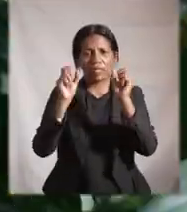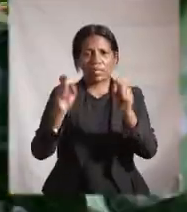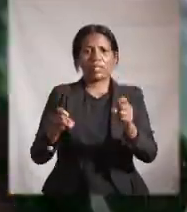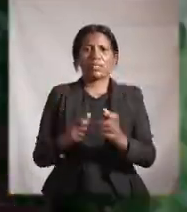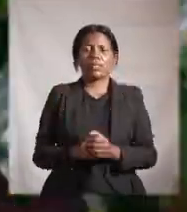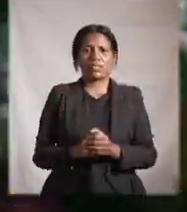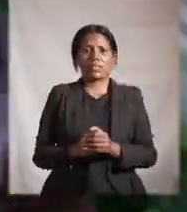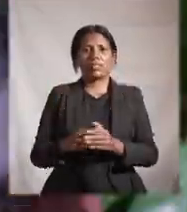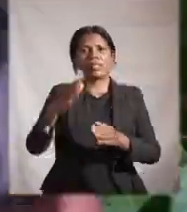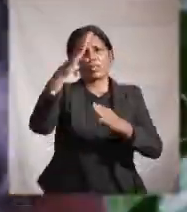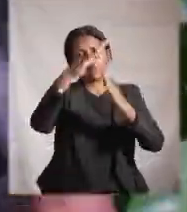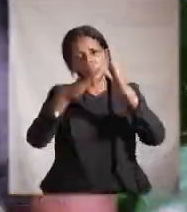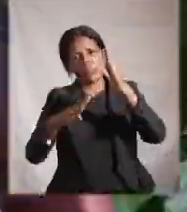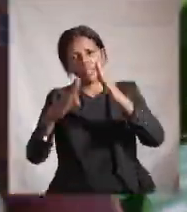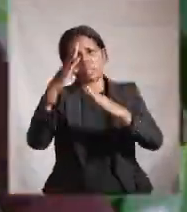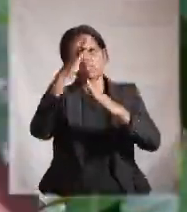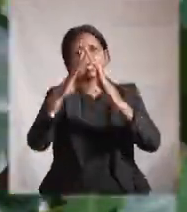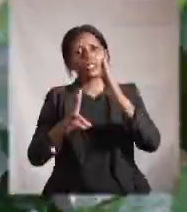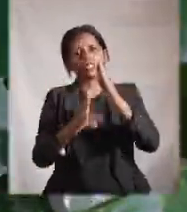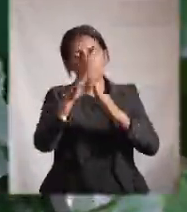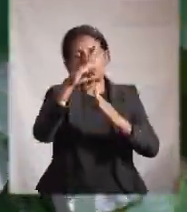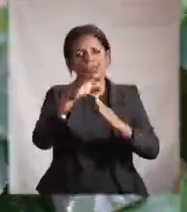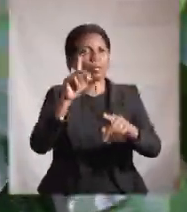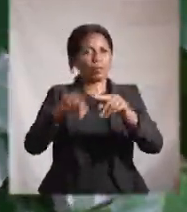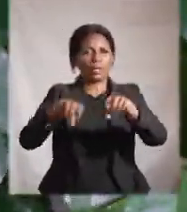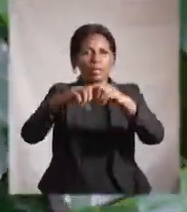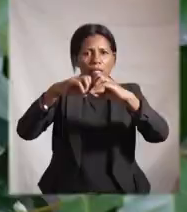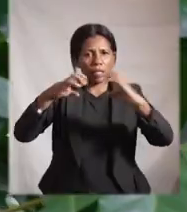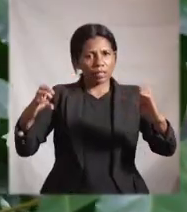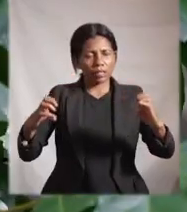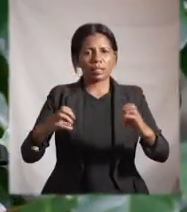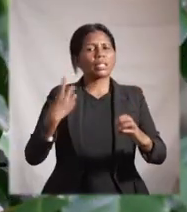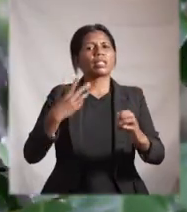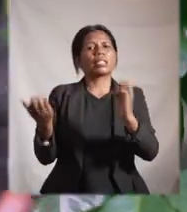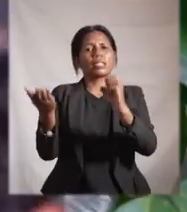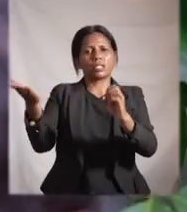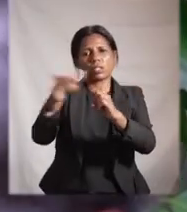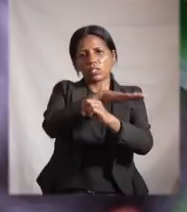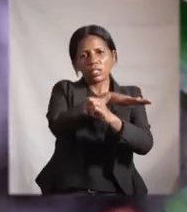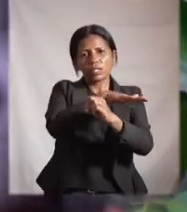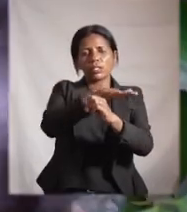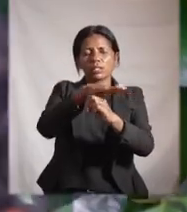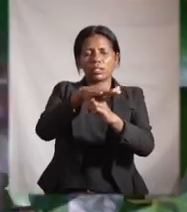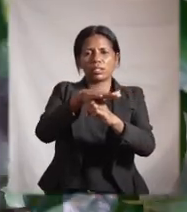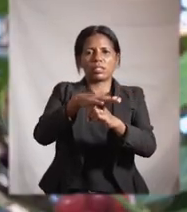tesi mirim par ni level nakles. Karena kita tesi loslet ni fuang